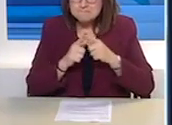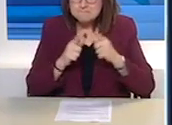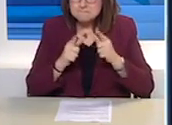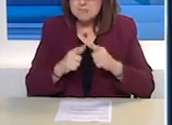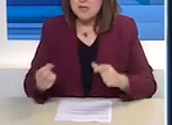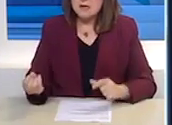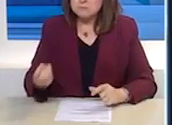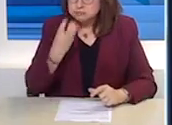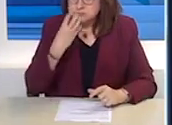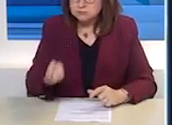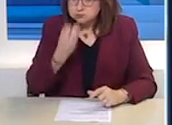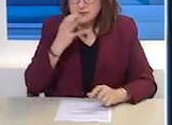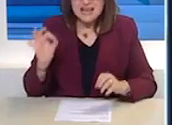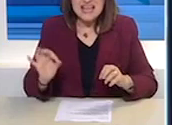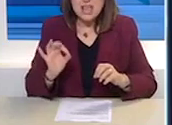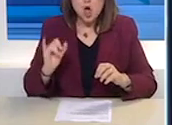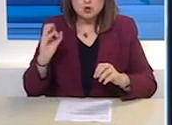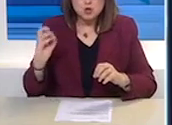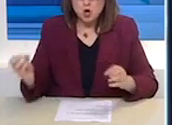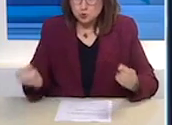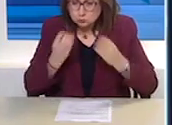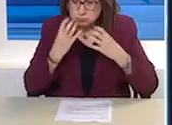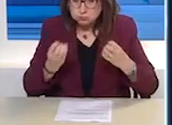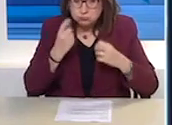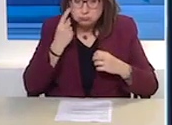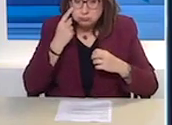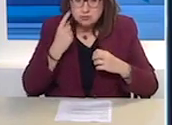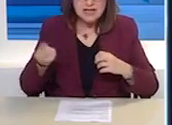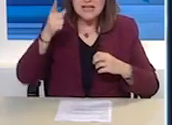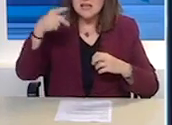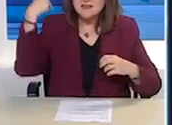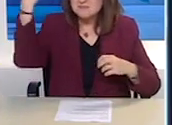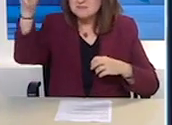δεν αντιπροσωπεύει την αλληλεπίδραση ανθρώπων με ζώα συντροφιάς. Ούτε είναι φυσικά